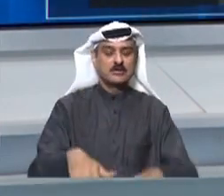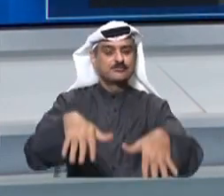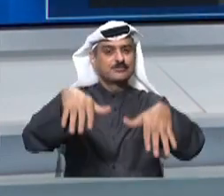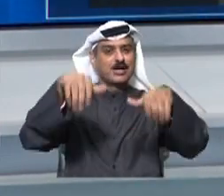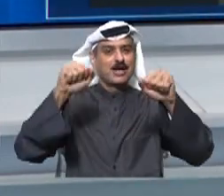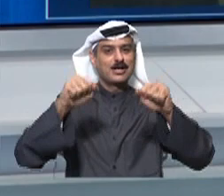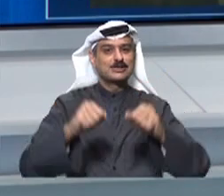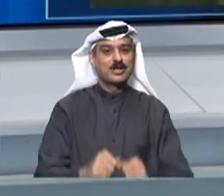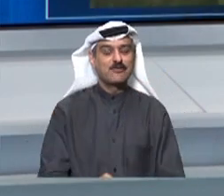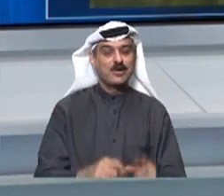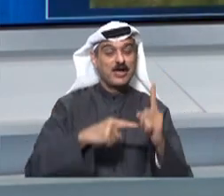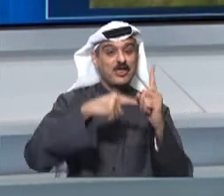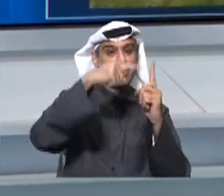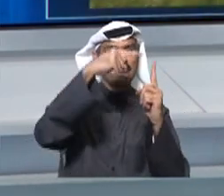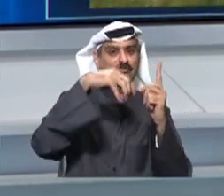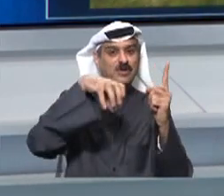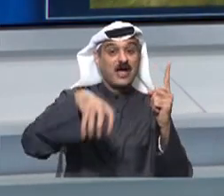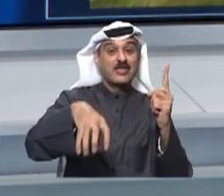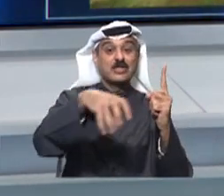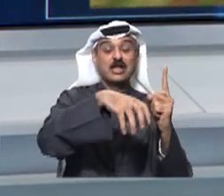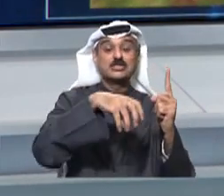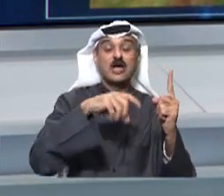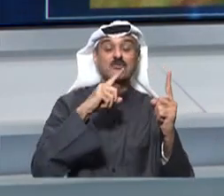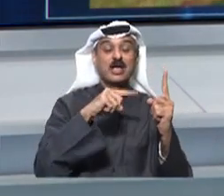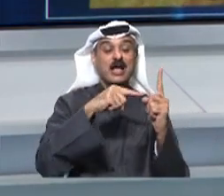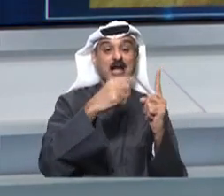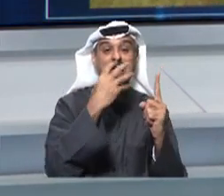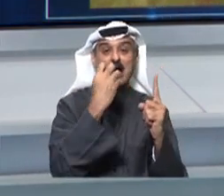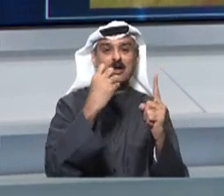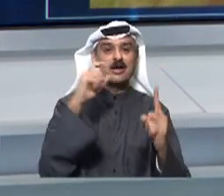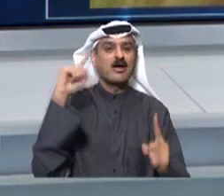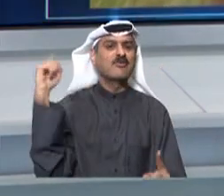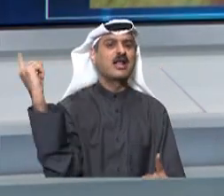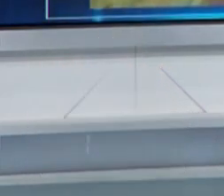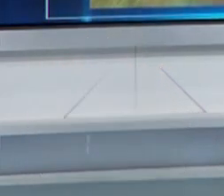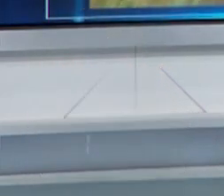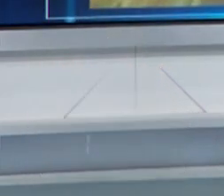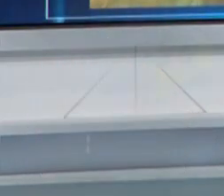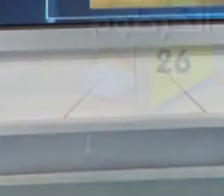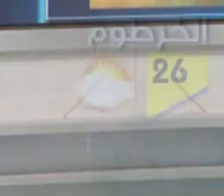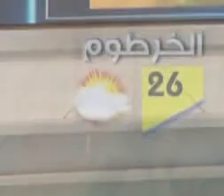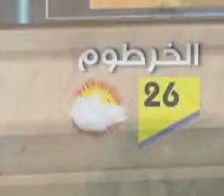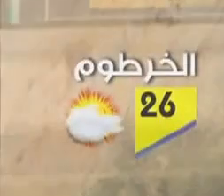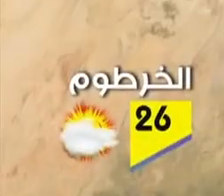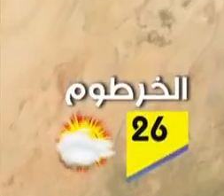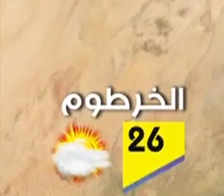الجوية ونترككم مع جولة لدرجات الحرارة في بعض العواصم والمدن حول العالم.